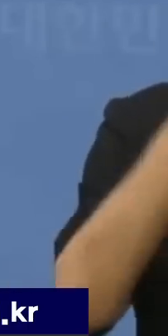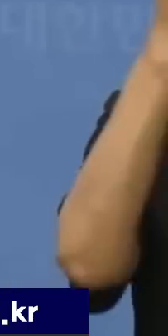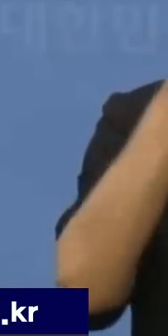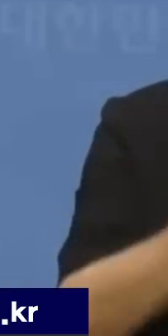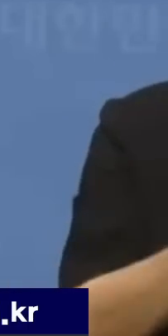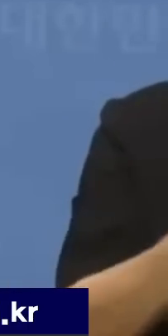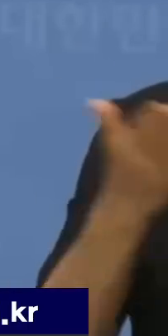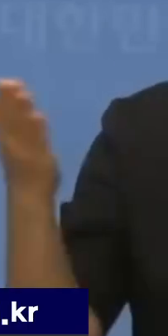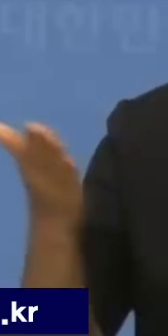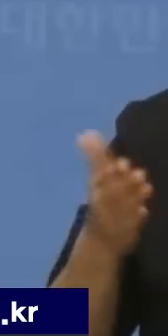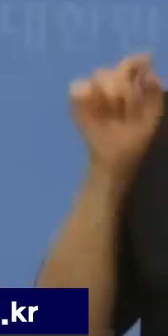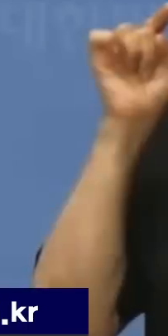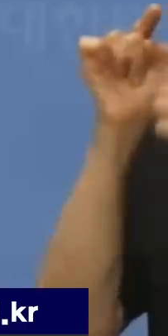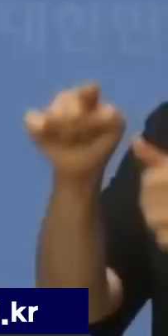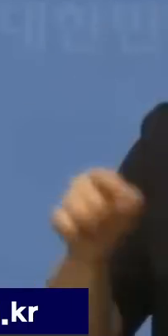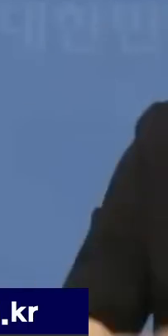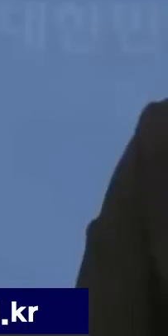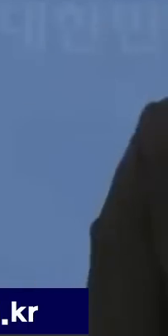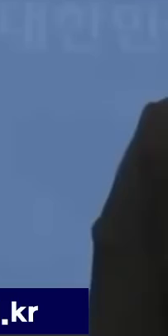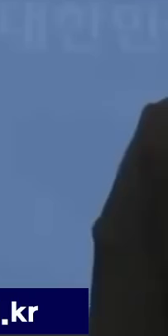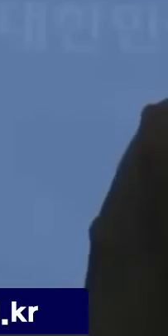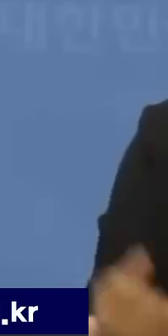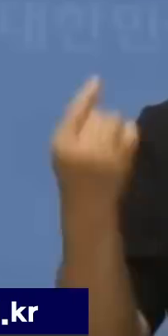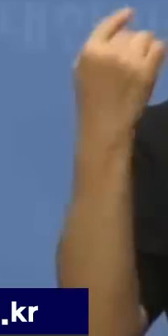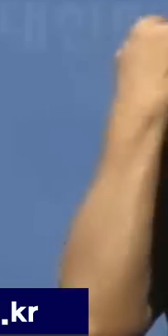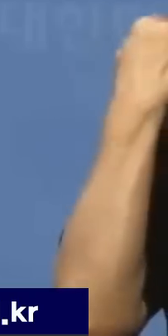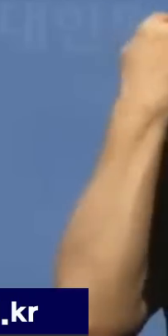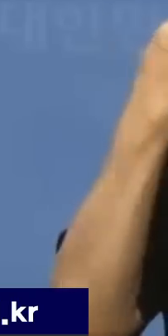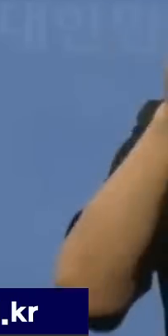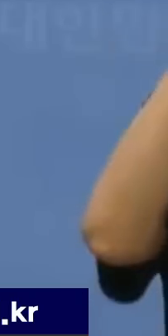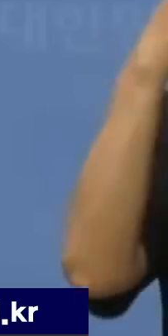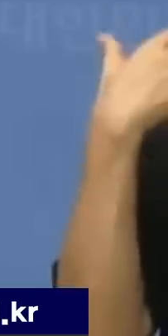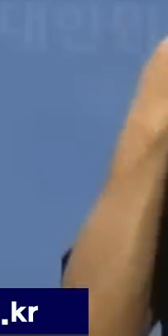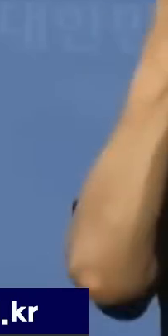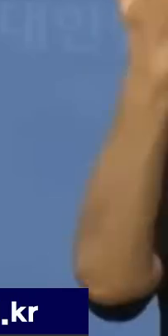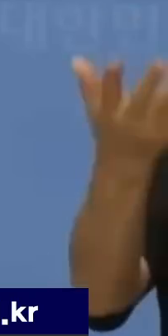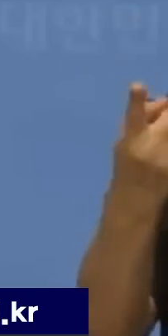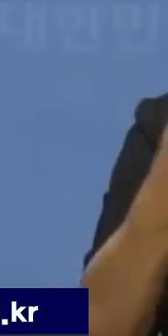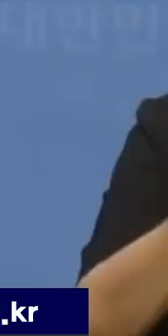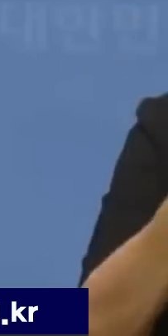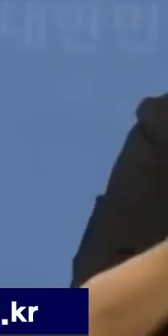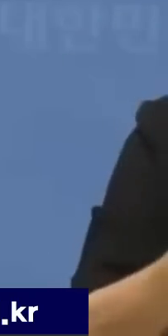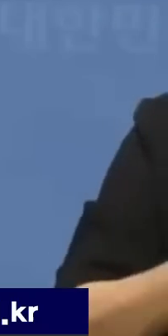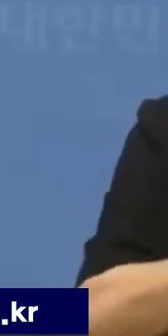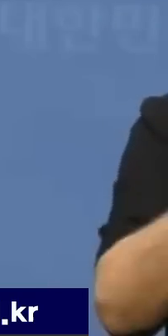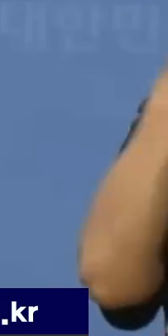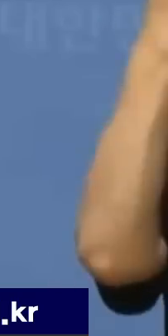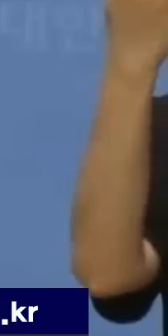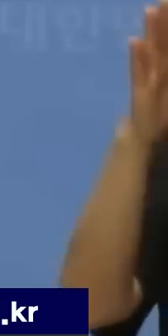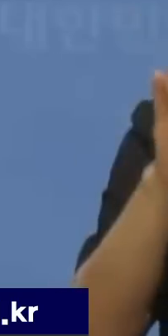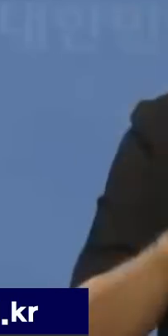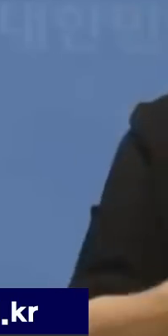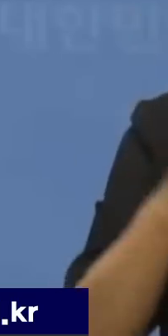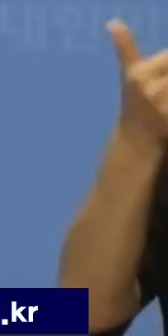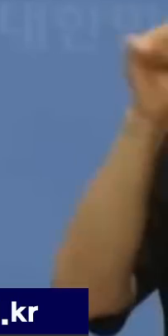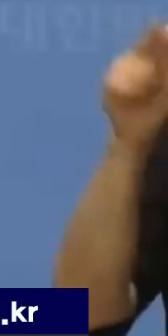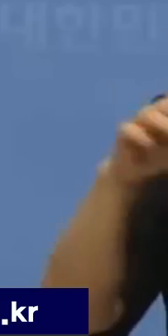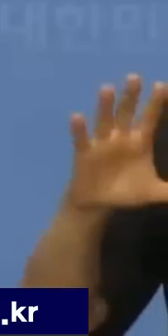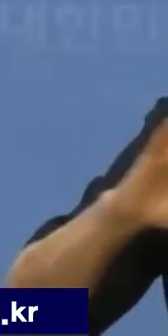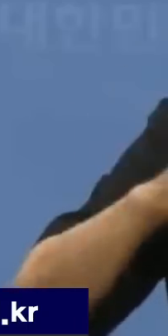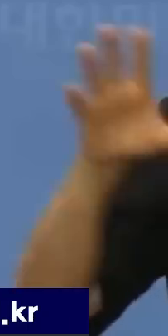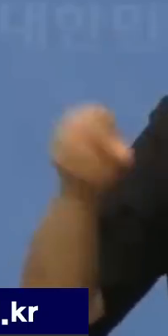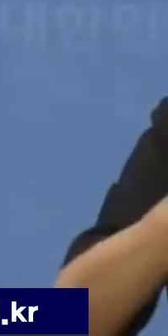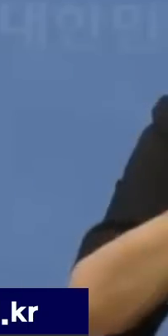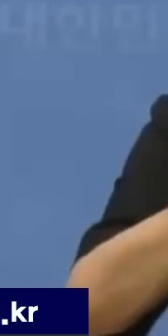일 좀 하십시오 어제 대정부 질문 이틀째인 경제에 대한 질문에서 한독수